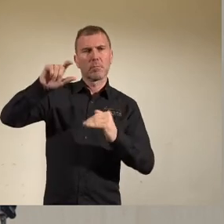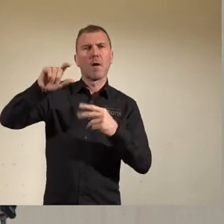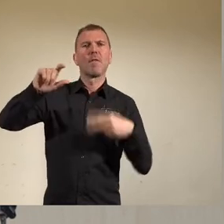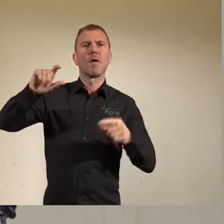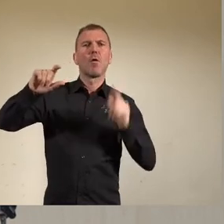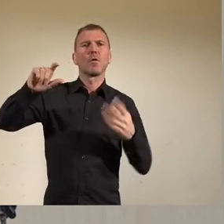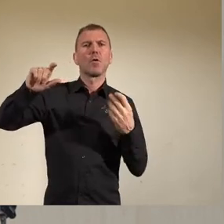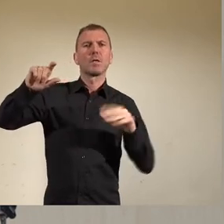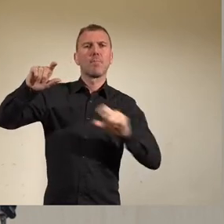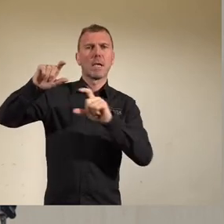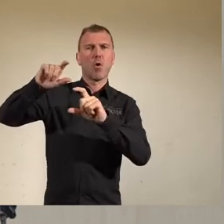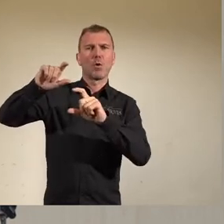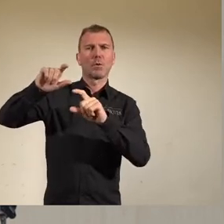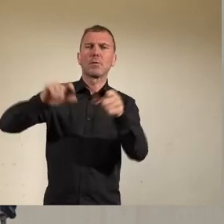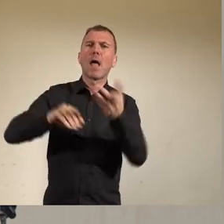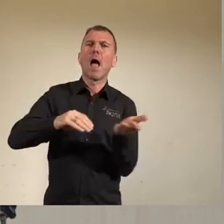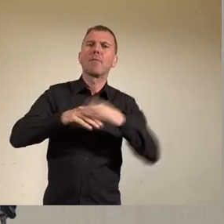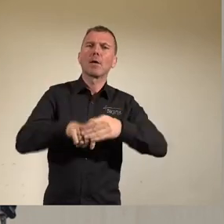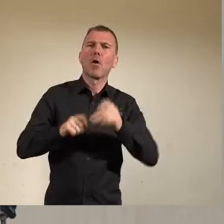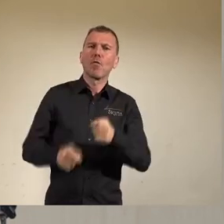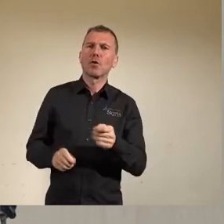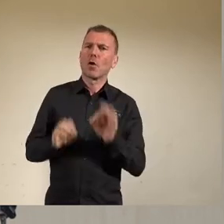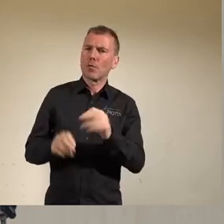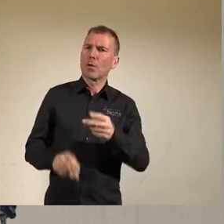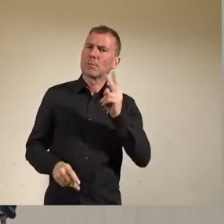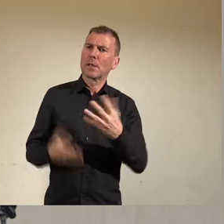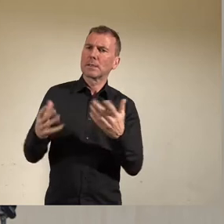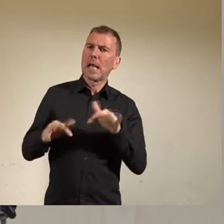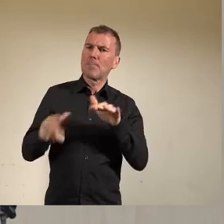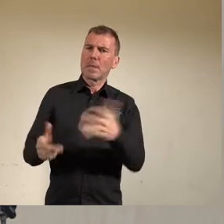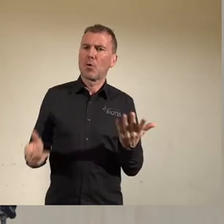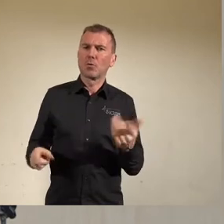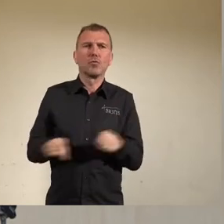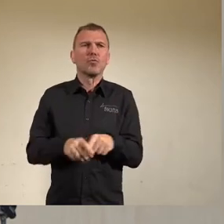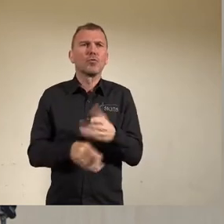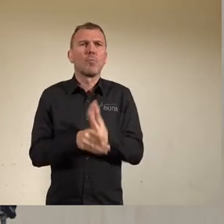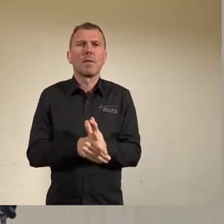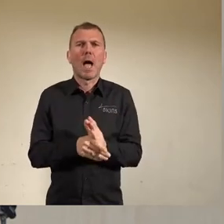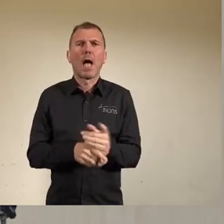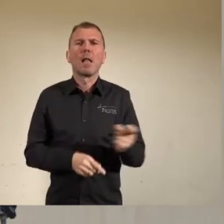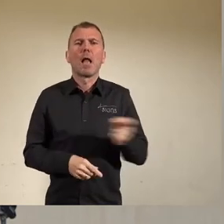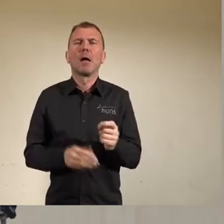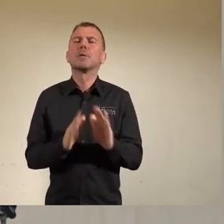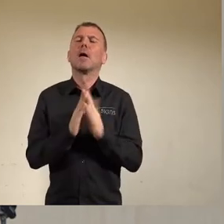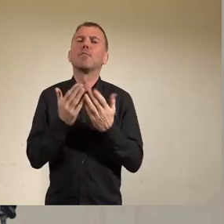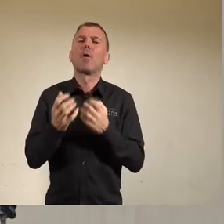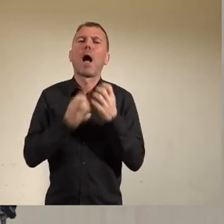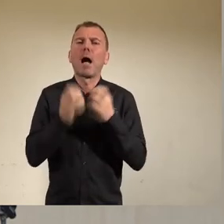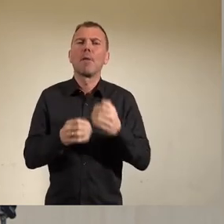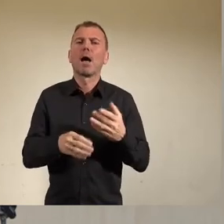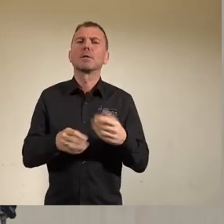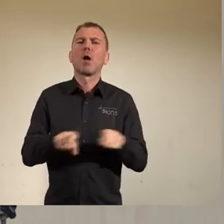Millionen. Ihre Deckungsvorschläge für diese 210 Millionen sind zum großen Teil aus dem Buch der Gebrüder Grimm